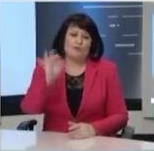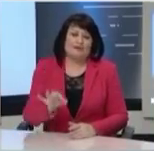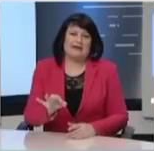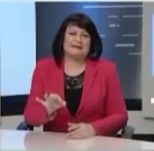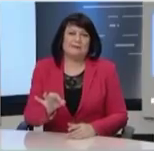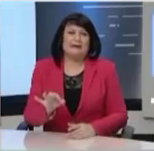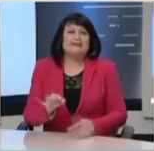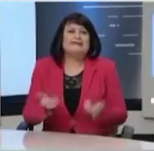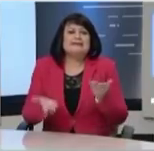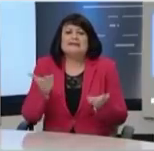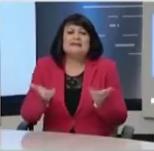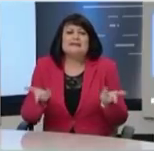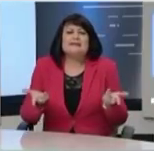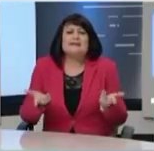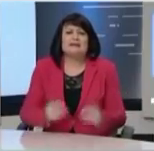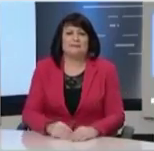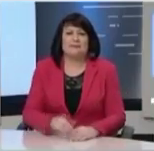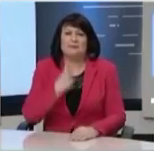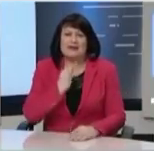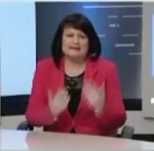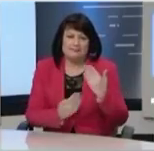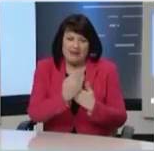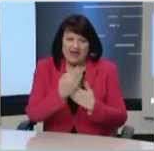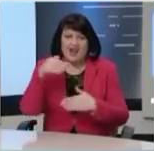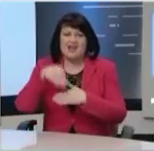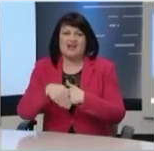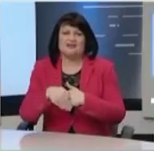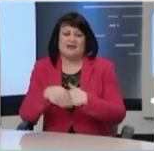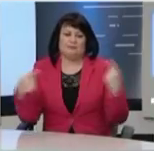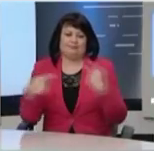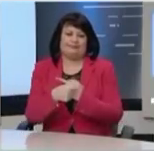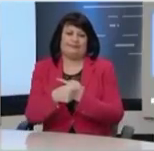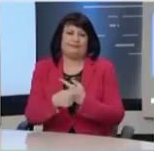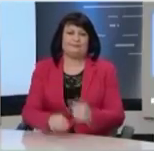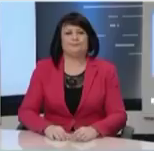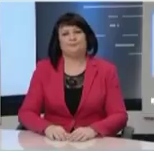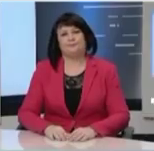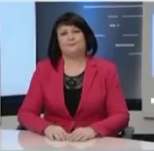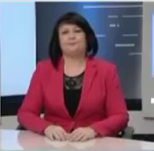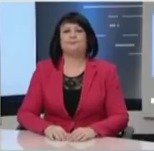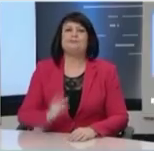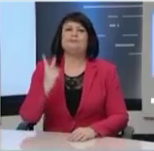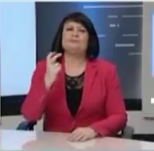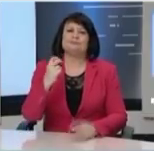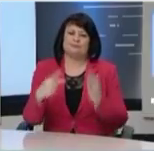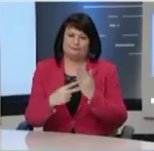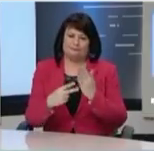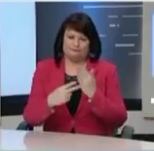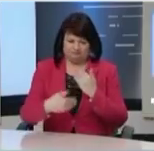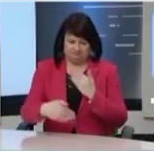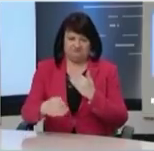σήμερα? Πρόκειται για τη μέρα με τη νύχτα. Στις 20 Αυγούστου, σε